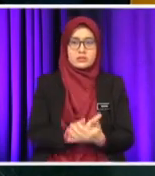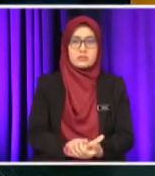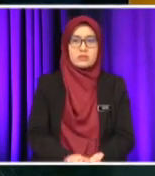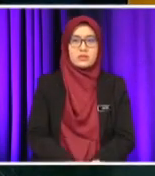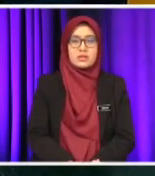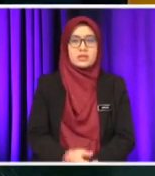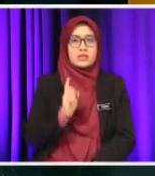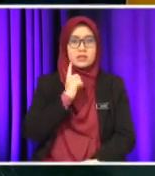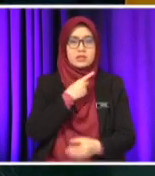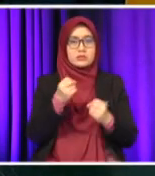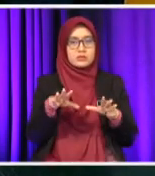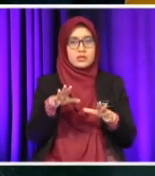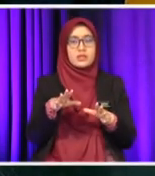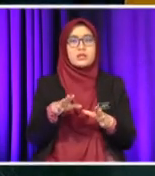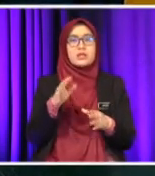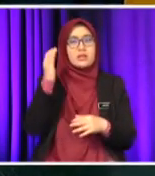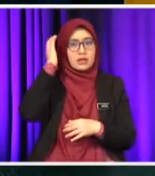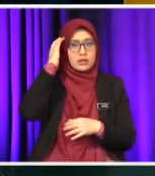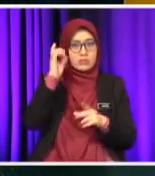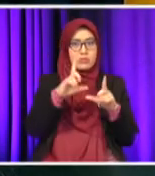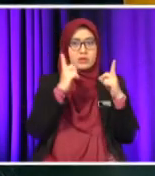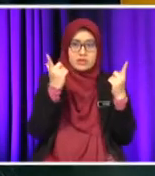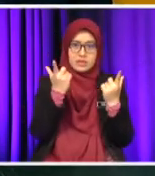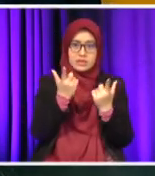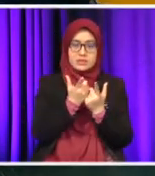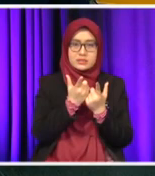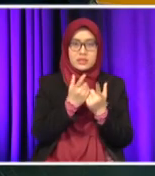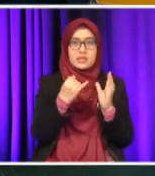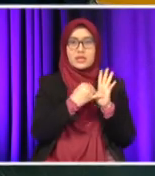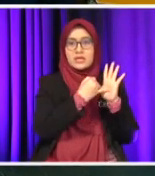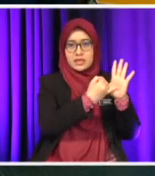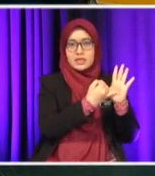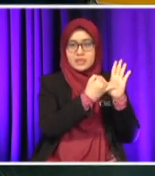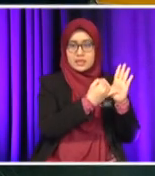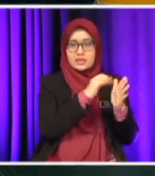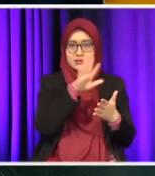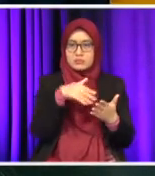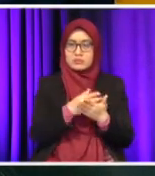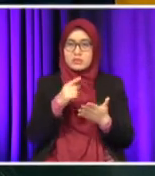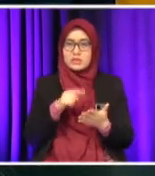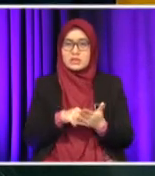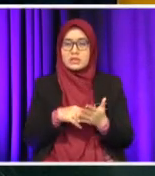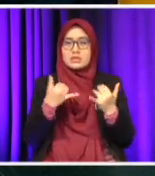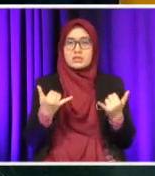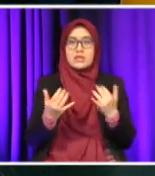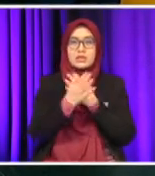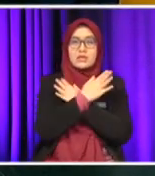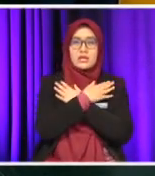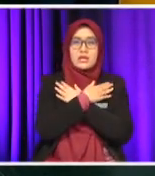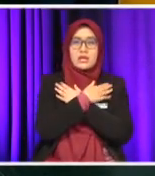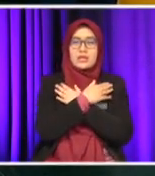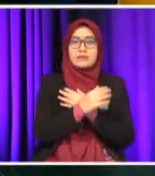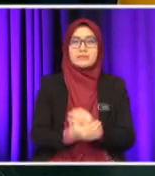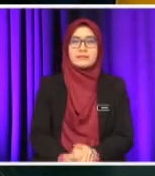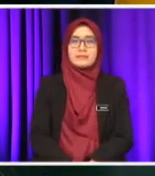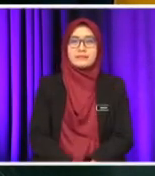sininya dalam kaidah kebentuk dalam pengiklanan ini tapi mungkin saya boleh berikan uang